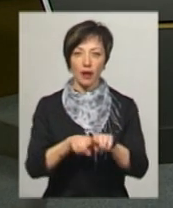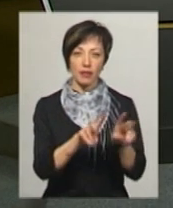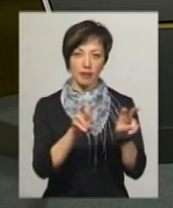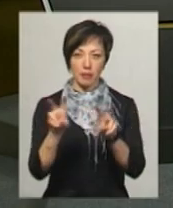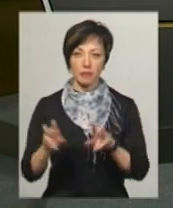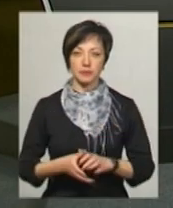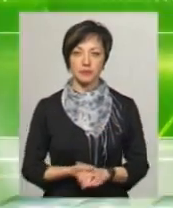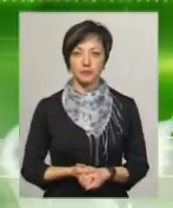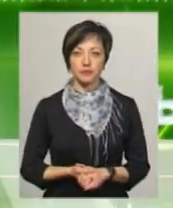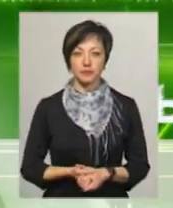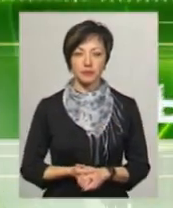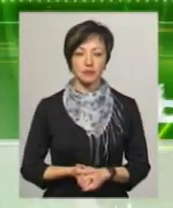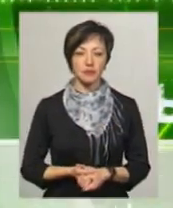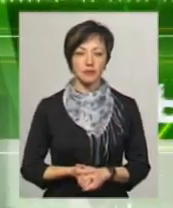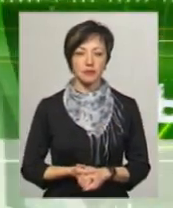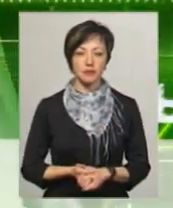теми.